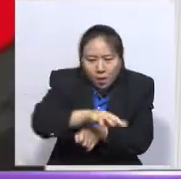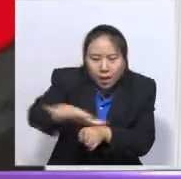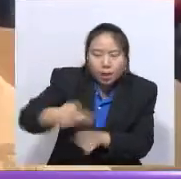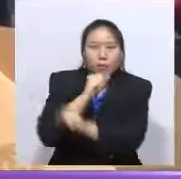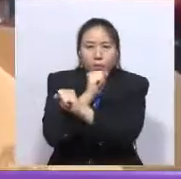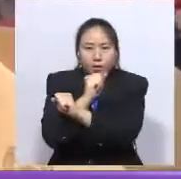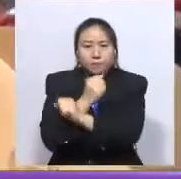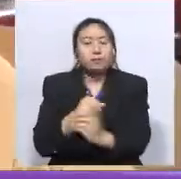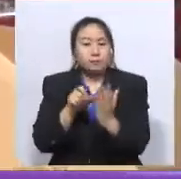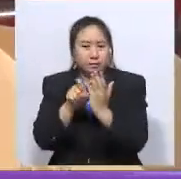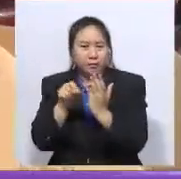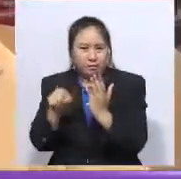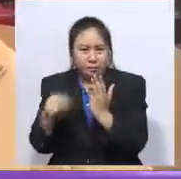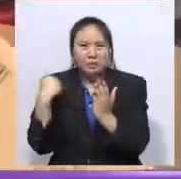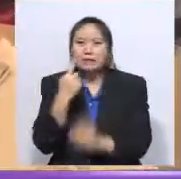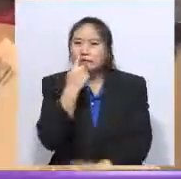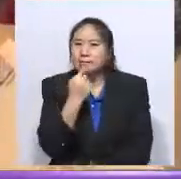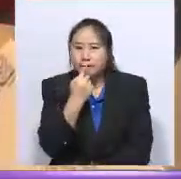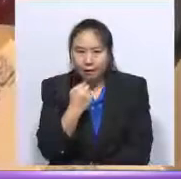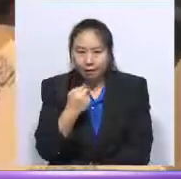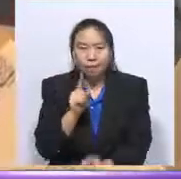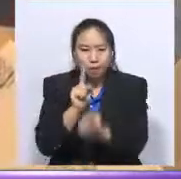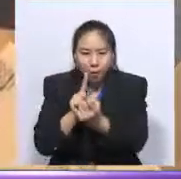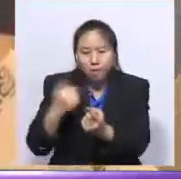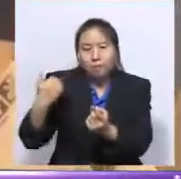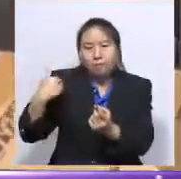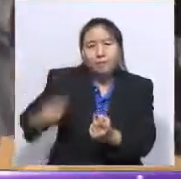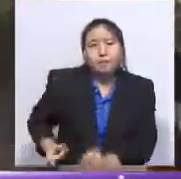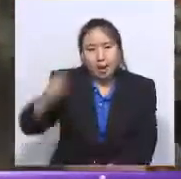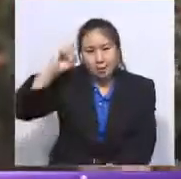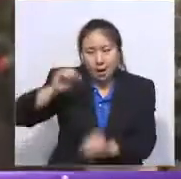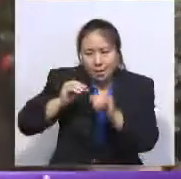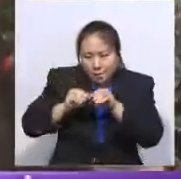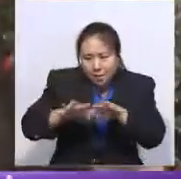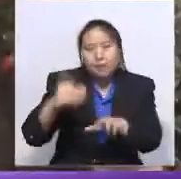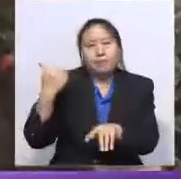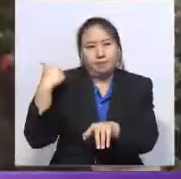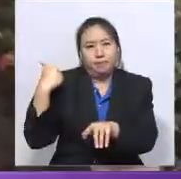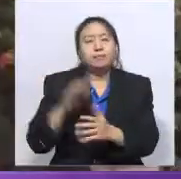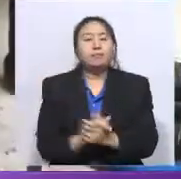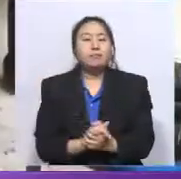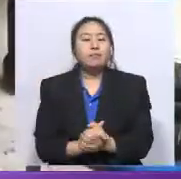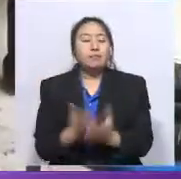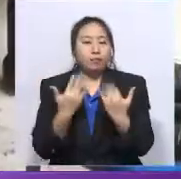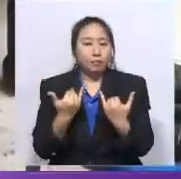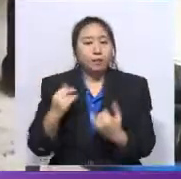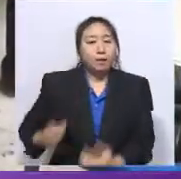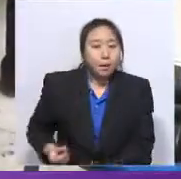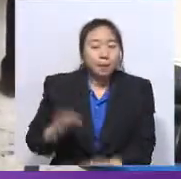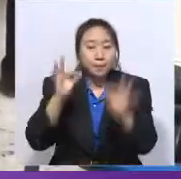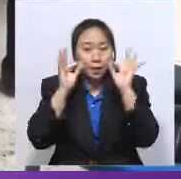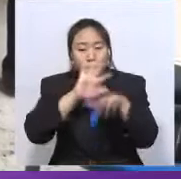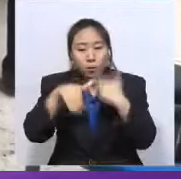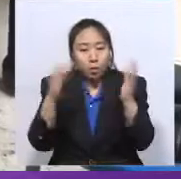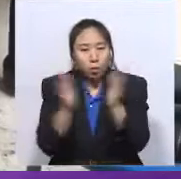ใน22จังหวัดพื้นที่ที่มีสีแดงนะครับพบว่ามีการระบาดของโรคพิษสุนัขบ้าซึ่งในปัจจุบันนี้นะครับมีสุนัขและแมวร